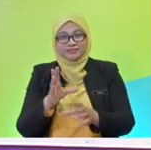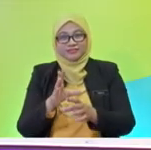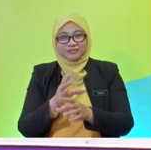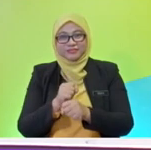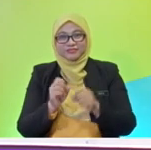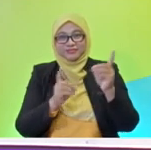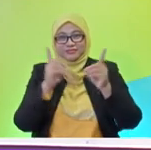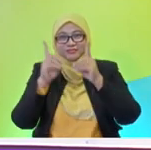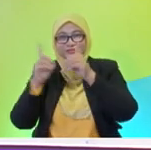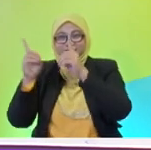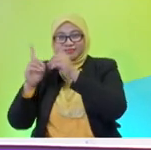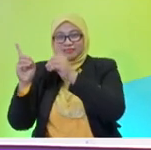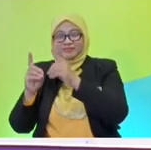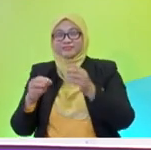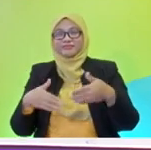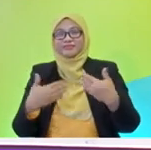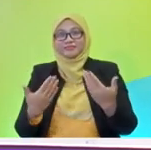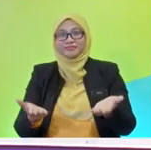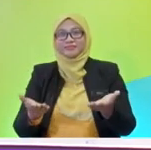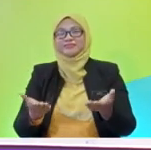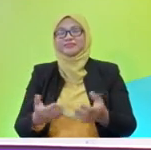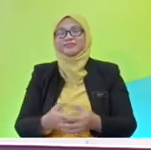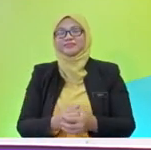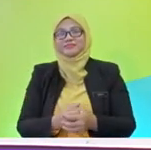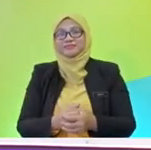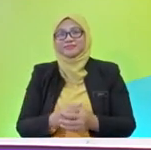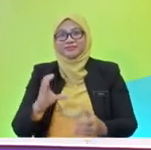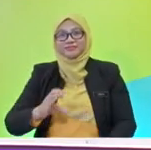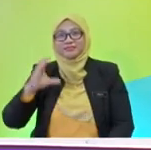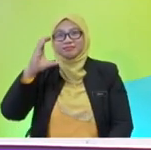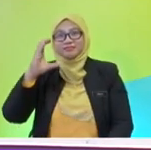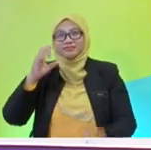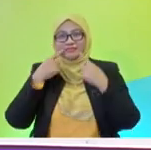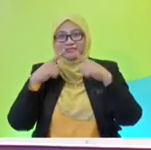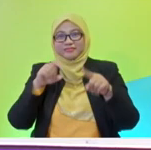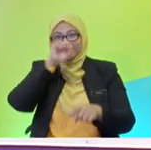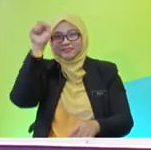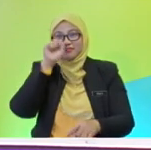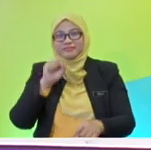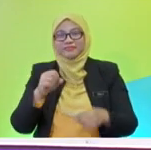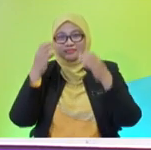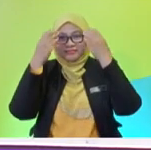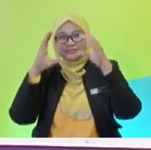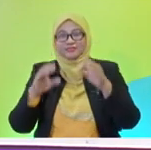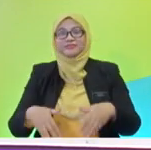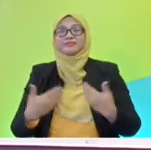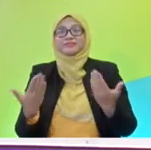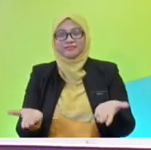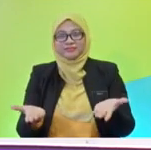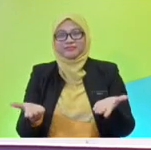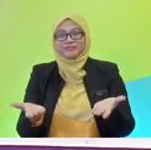daripada murid-murid kita dalam tarian yang begitu Cemerlang menjawab soal Lance ego Ee kita ini ceguk apakah bagaimanakah